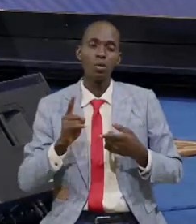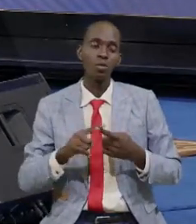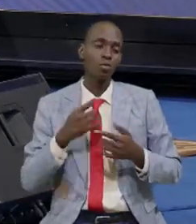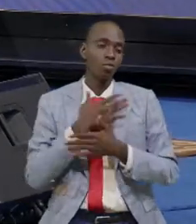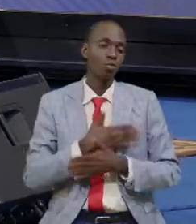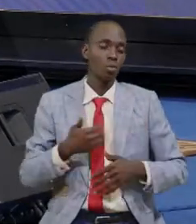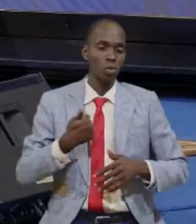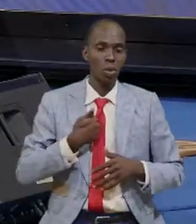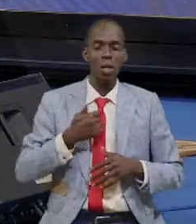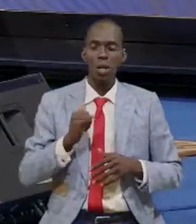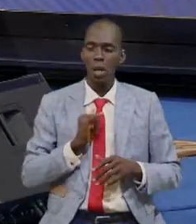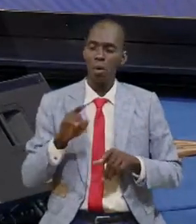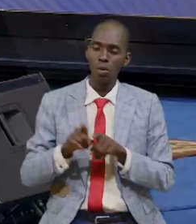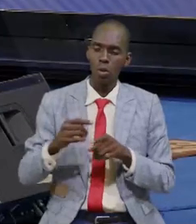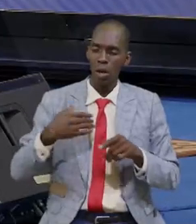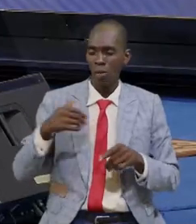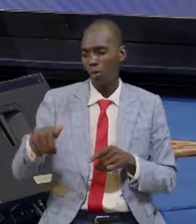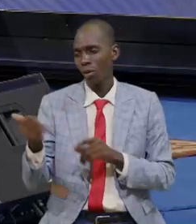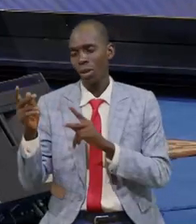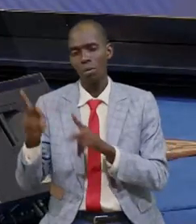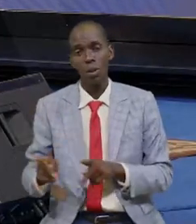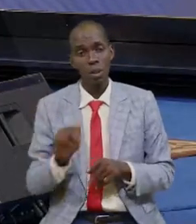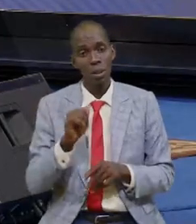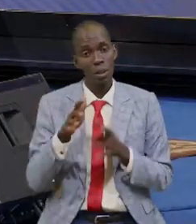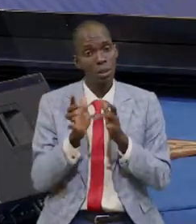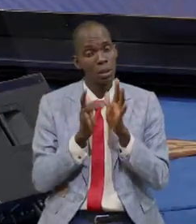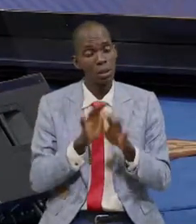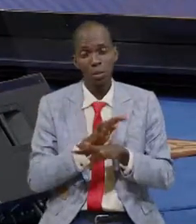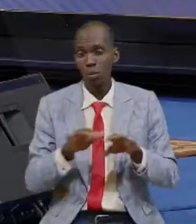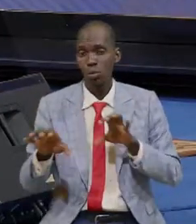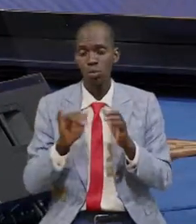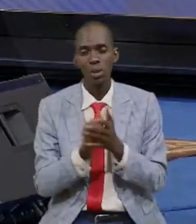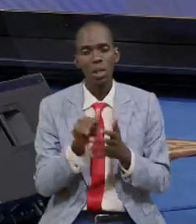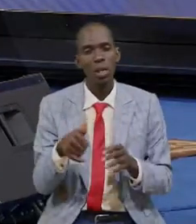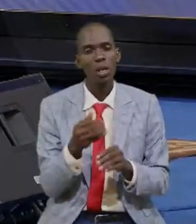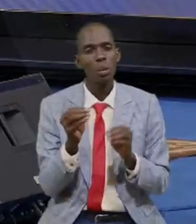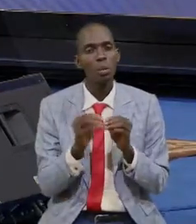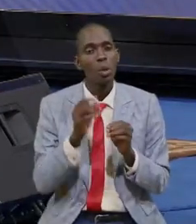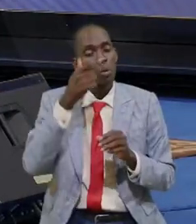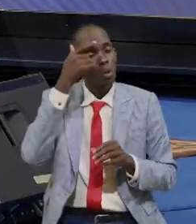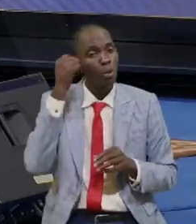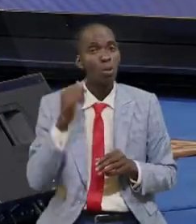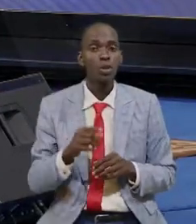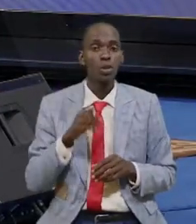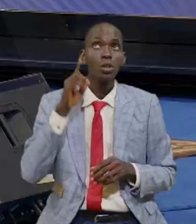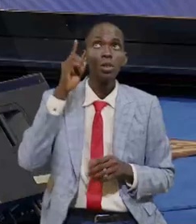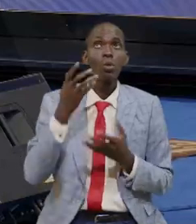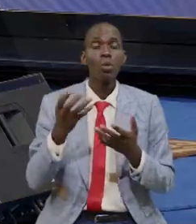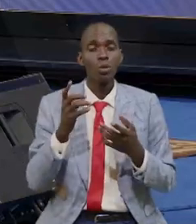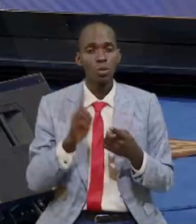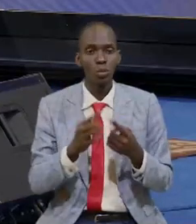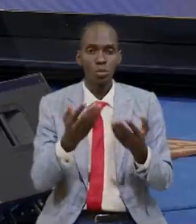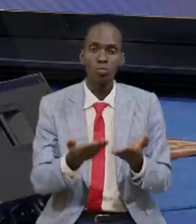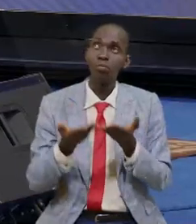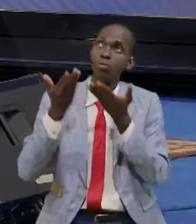si je veux avoir le plaisir, j'ai ceci. Non, un enfant de Dieu ne fait pas ça. Ne fait plus ça. Parce que maintenant, il veut te